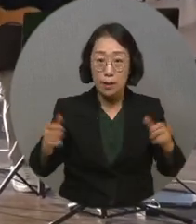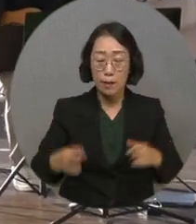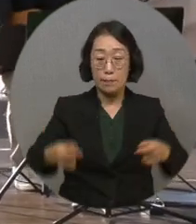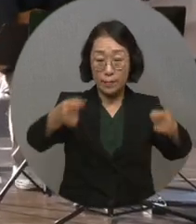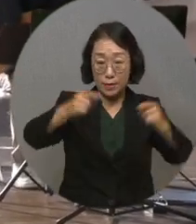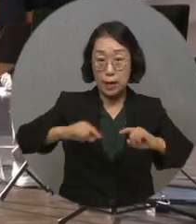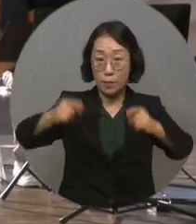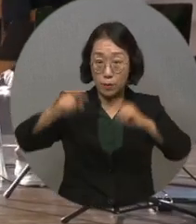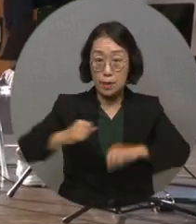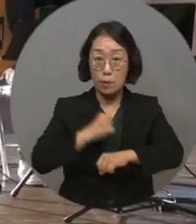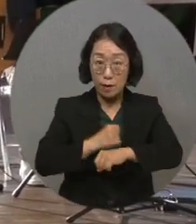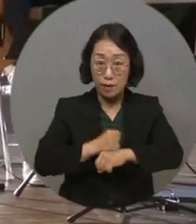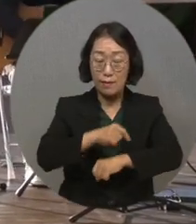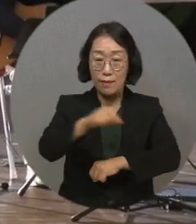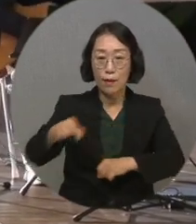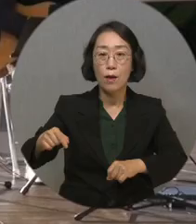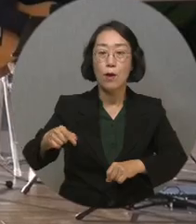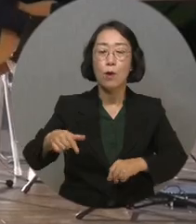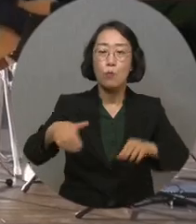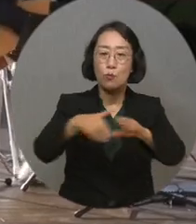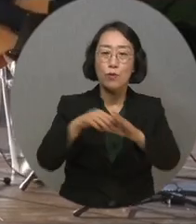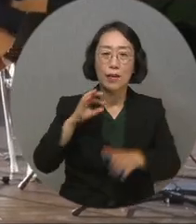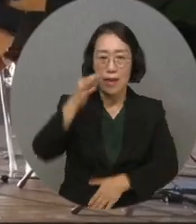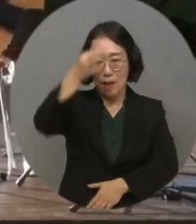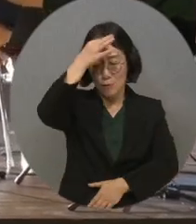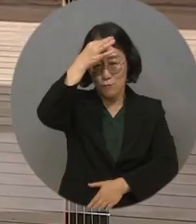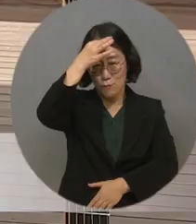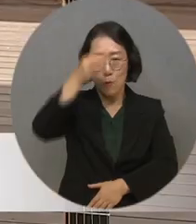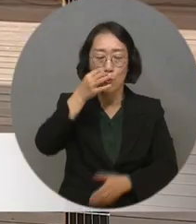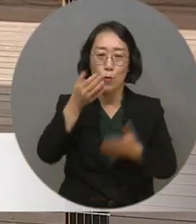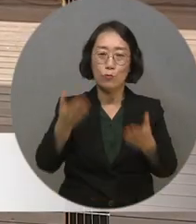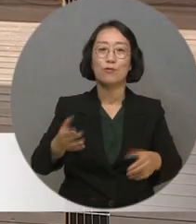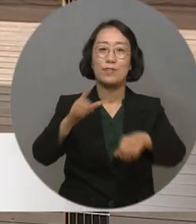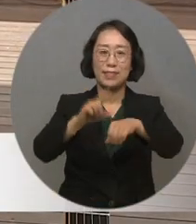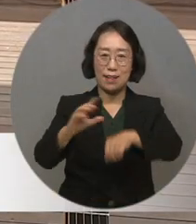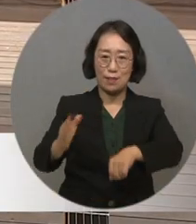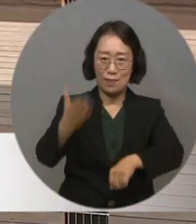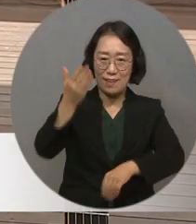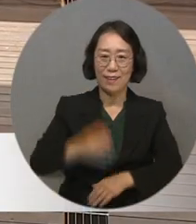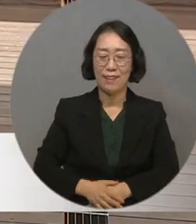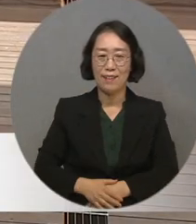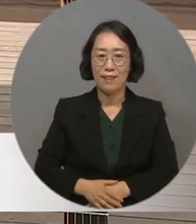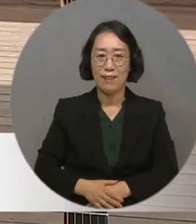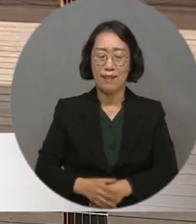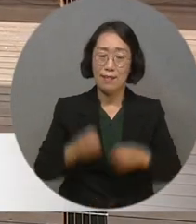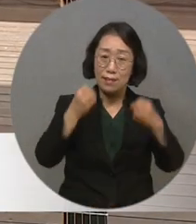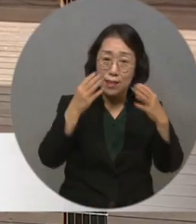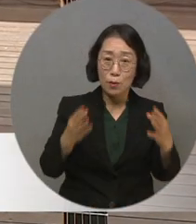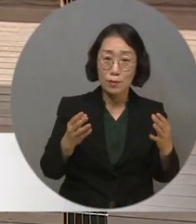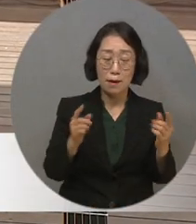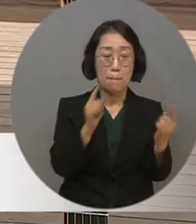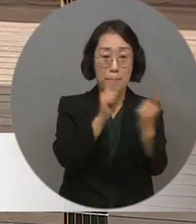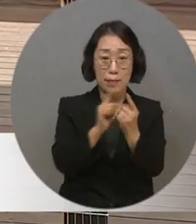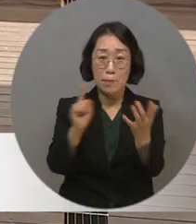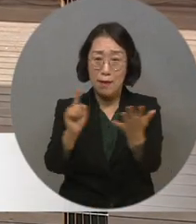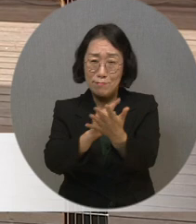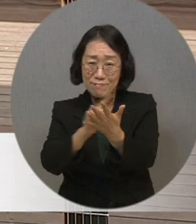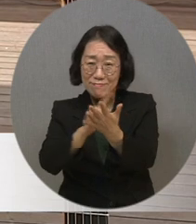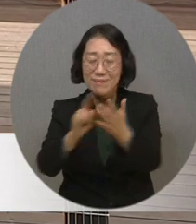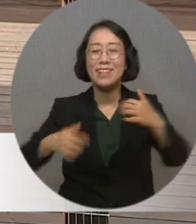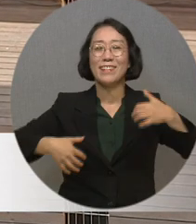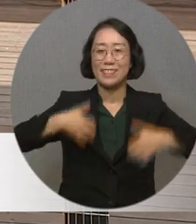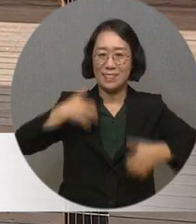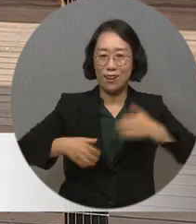참여를 이끌어낸 문화예술 공유의 시간이었습니다. 많은 분들, 새로운 분들을 만나 뵈서 즐거운 시간을